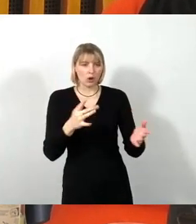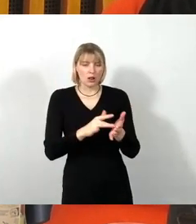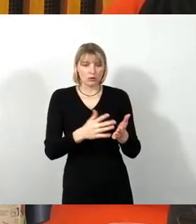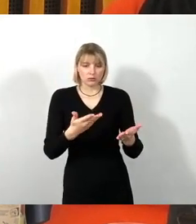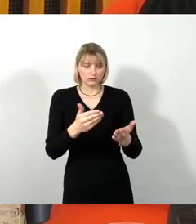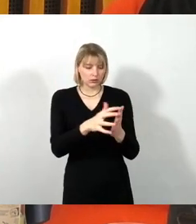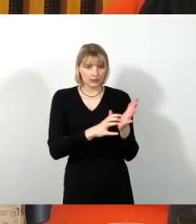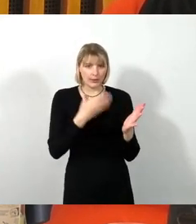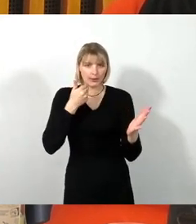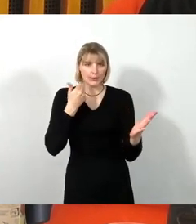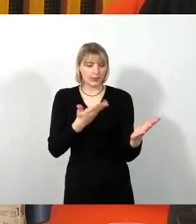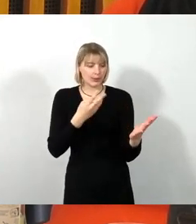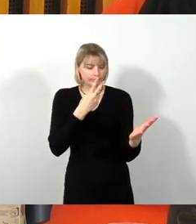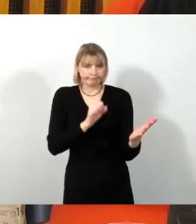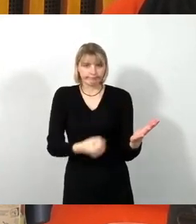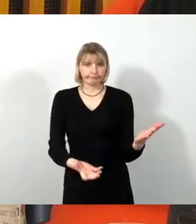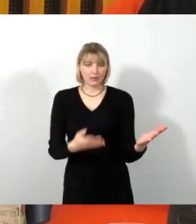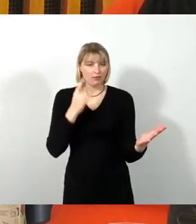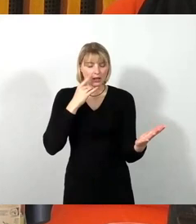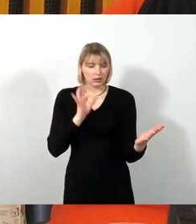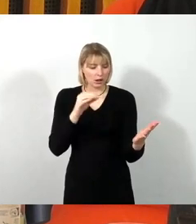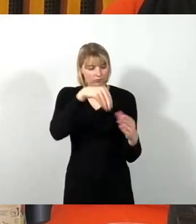von dem ich noch nicht mal weiß, was da genau steht. Vielen Dank.